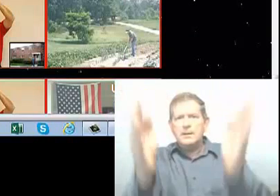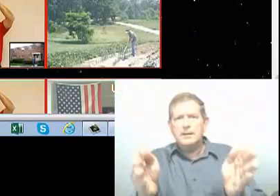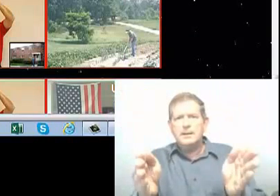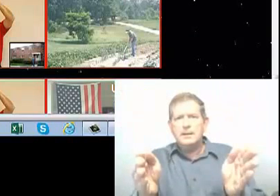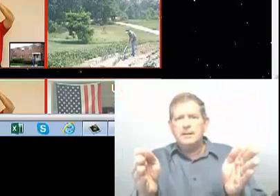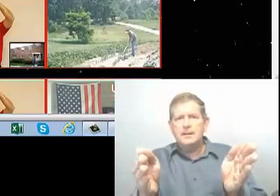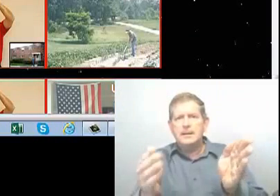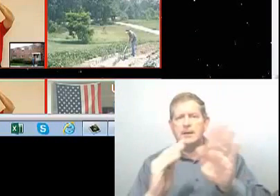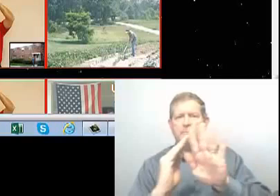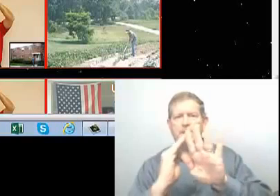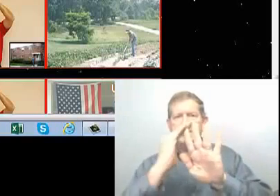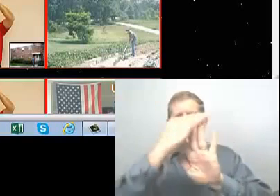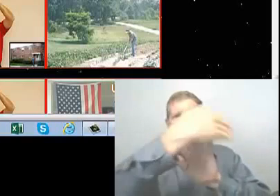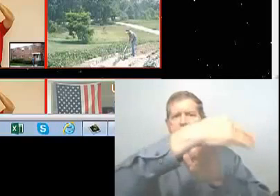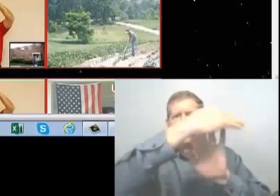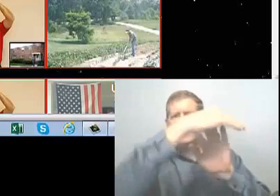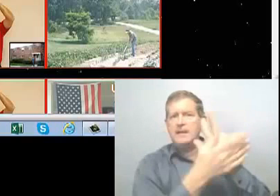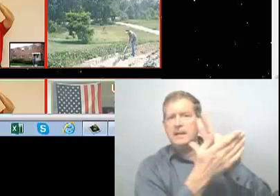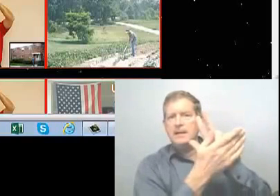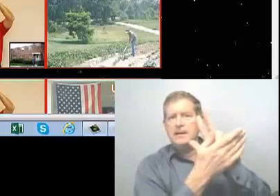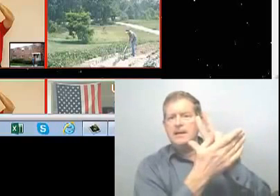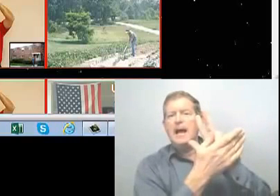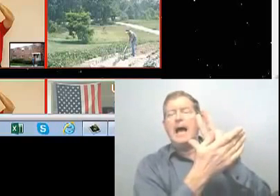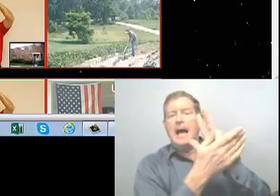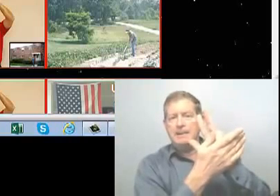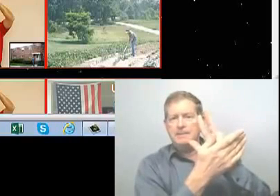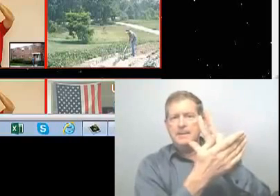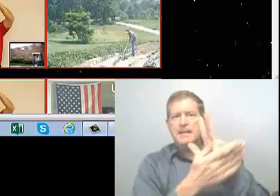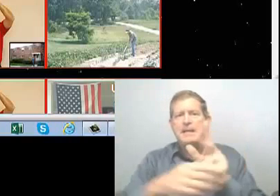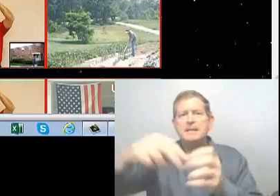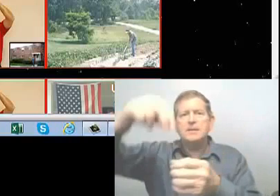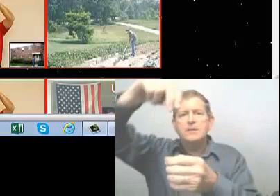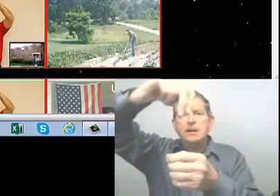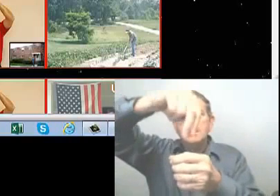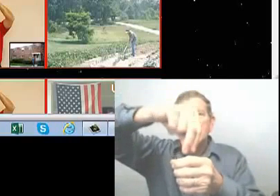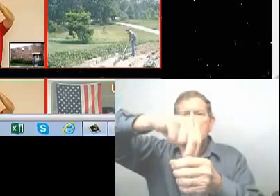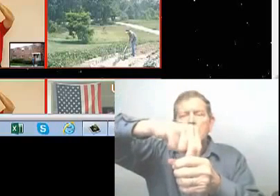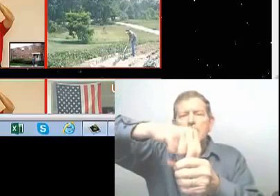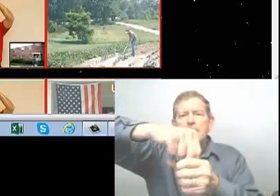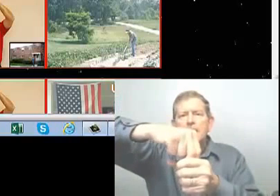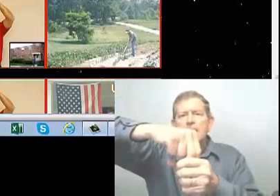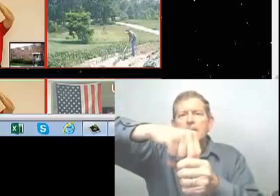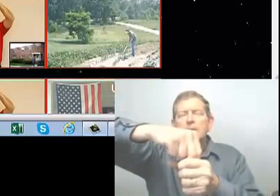tu... Alors le verbe c'est habiter. Habite